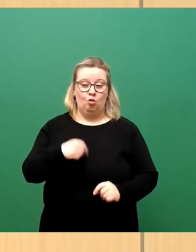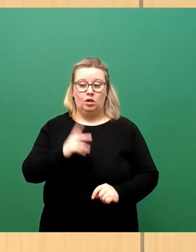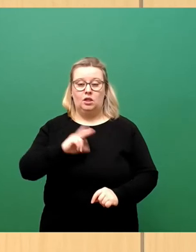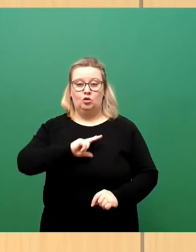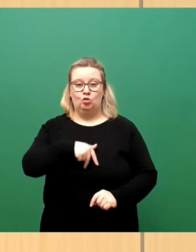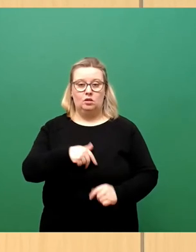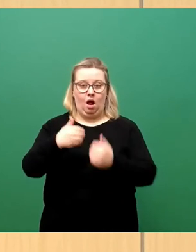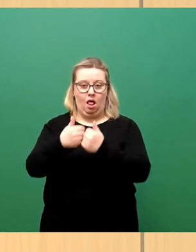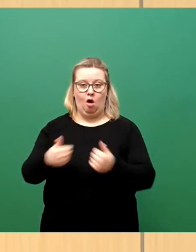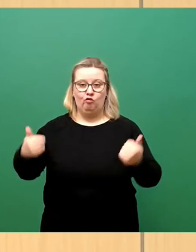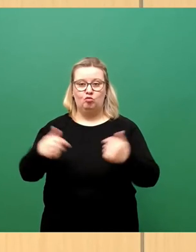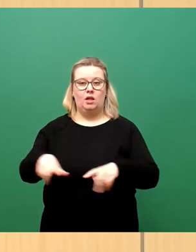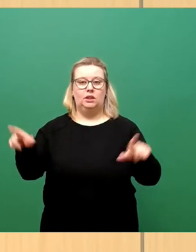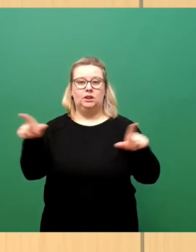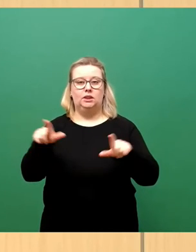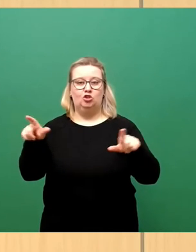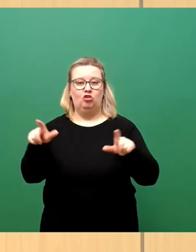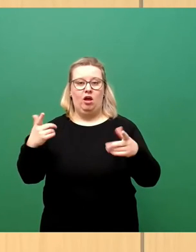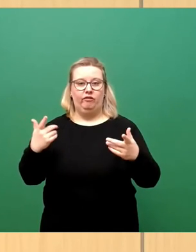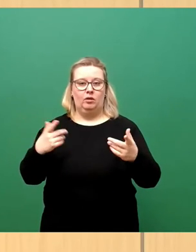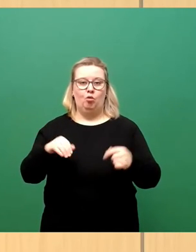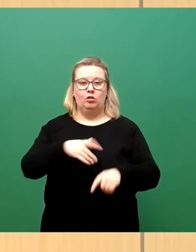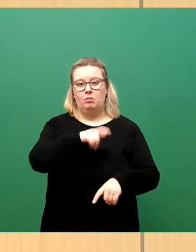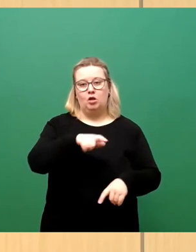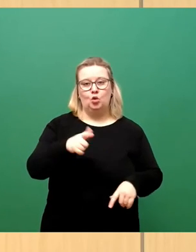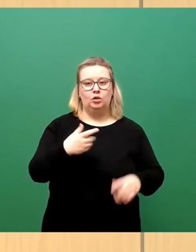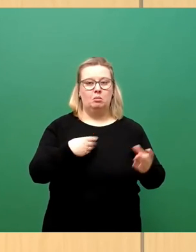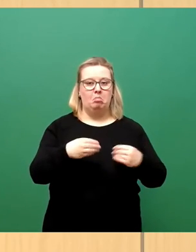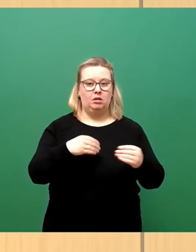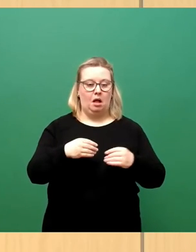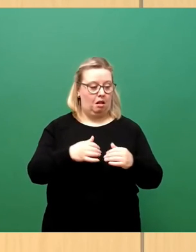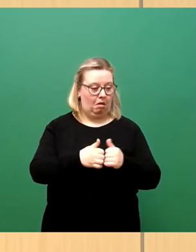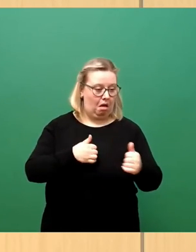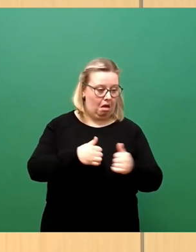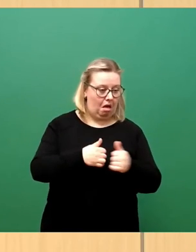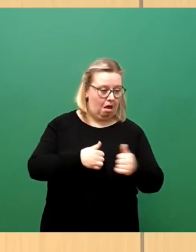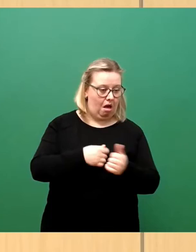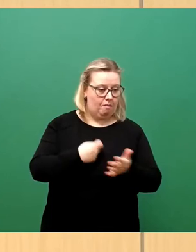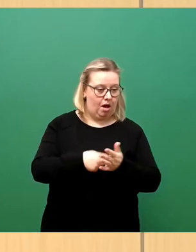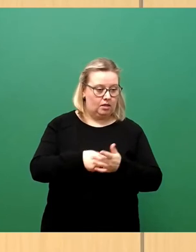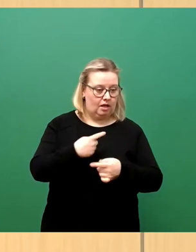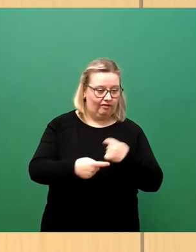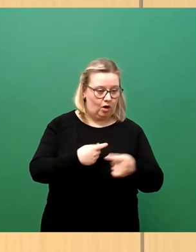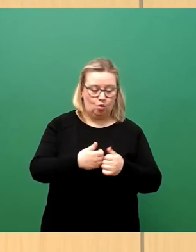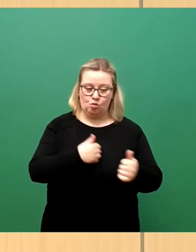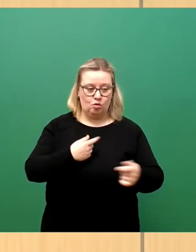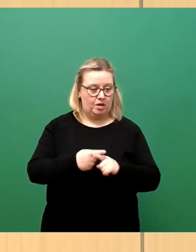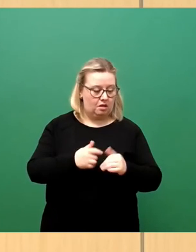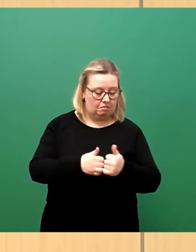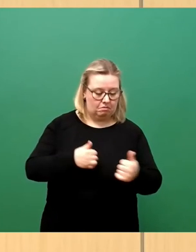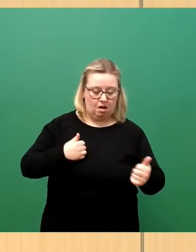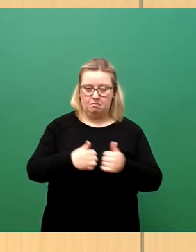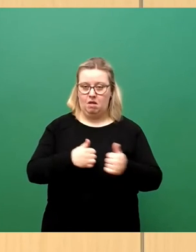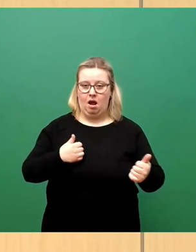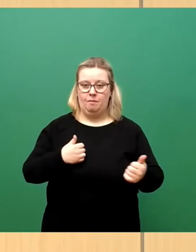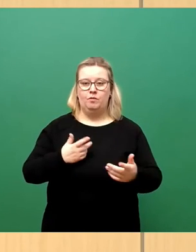aufspaltenden Gesellschaft, in welchen die im Prinzip materiell nicht mehr mithalten können mit der Preisentwicklung, der Inflation, der Entwicklung der Mieten und anderen, denen es noch relativ gut geht.